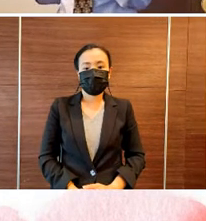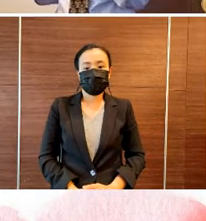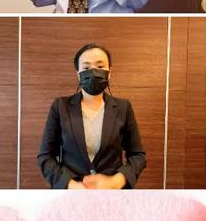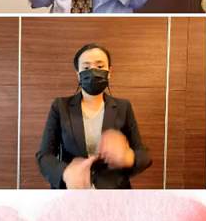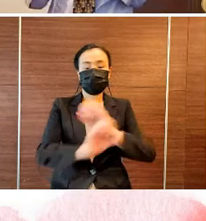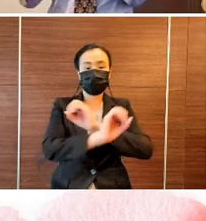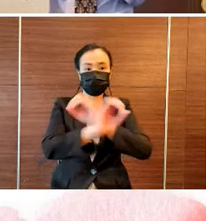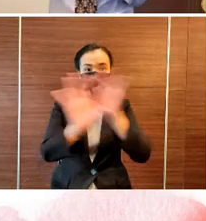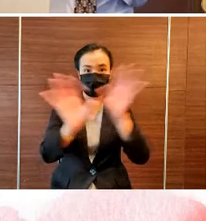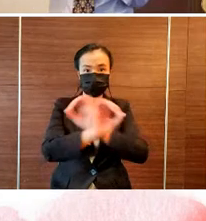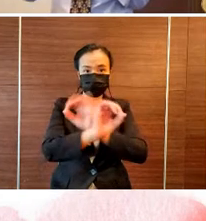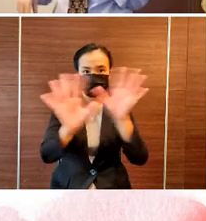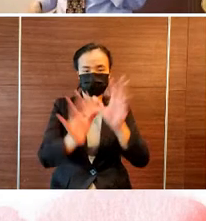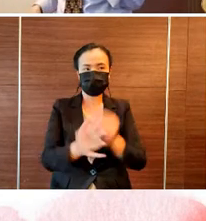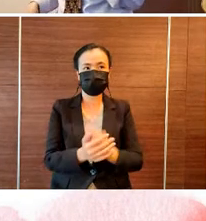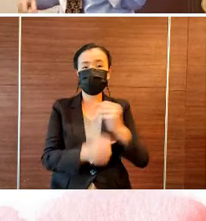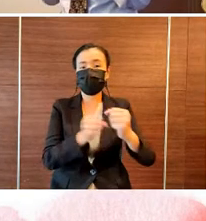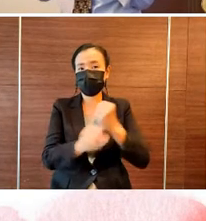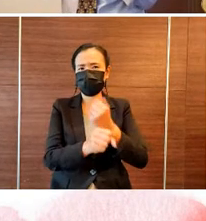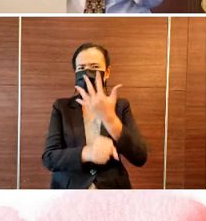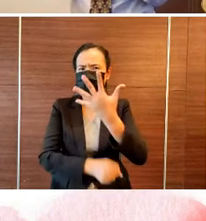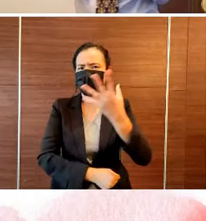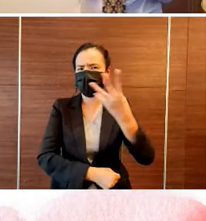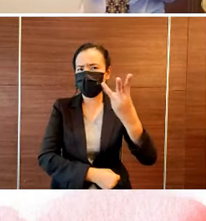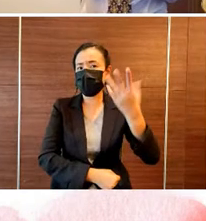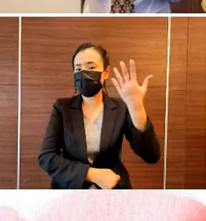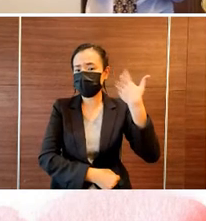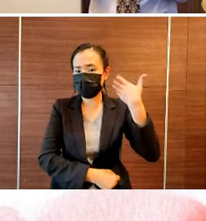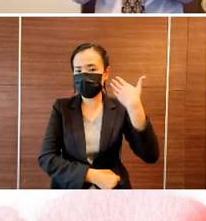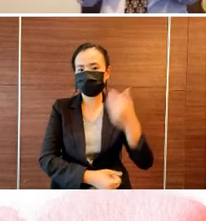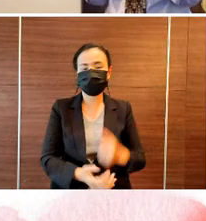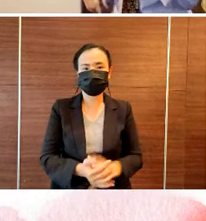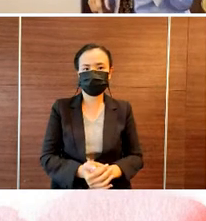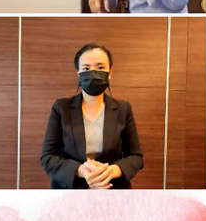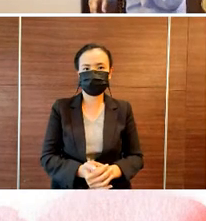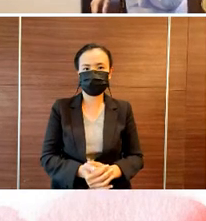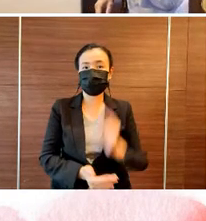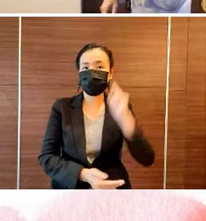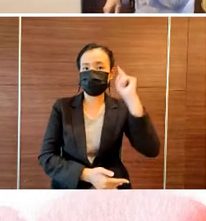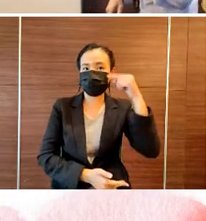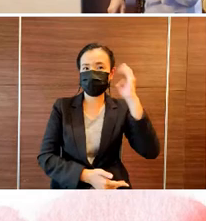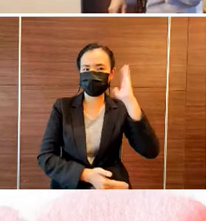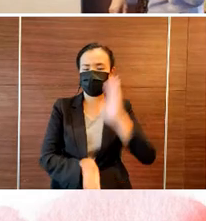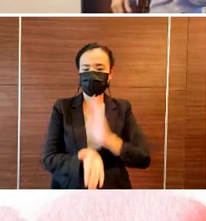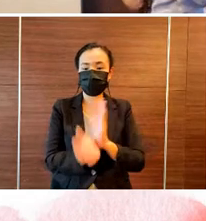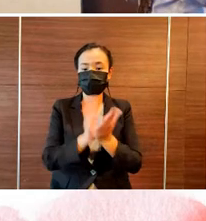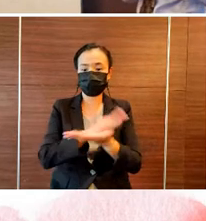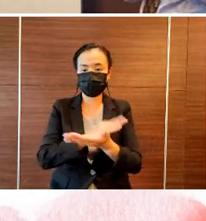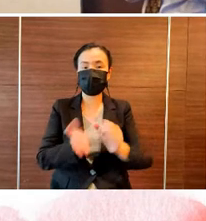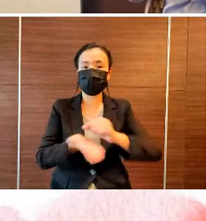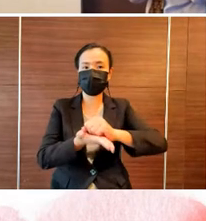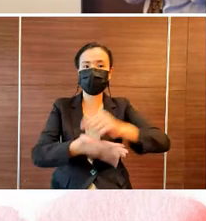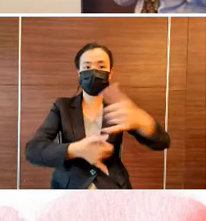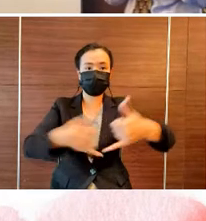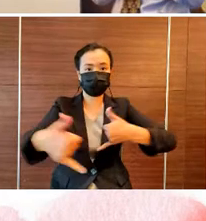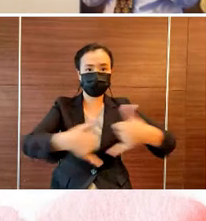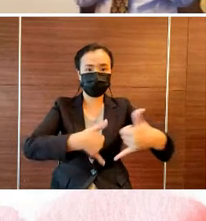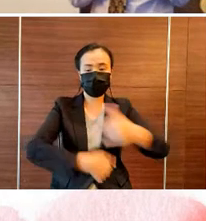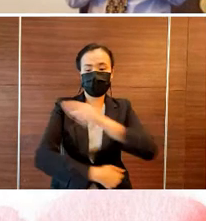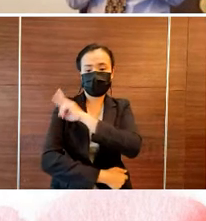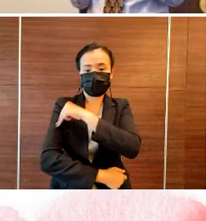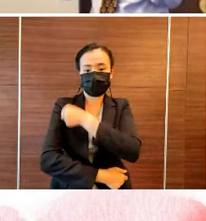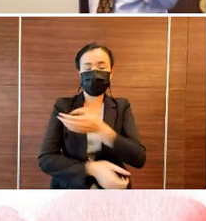ะครับว่าใน 5-6 ปีที่ผ่านมานะครับนะมีคนข้ามเพศนะครับมารับบริการที่คลินิกแทนเจอรีนเนี่